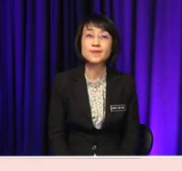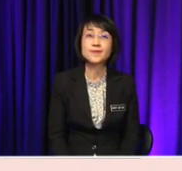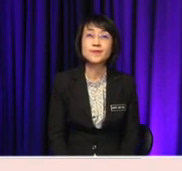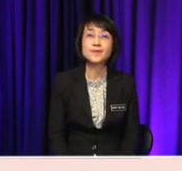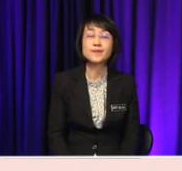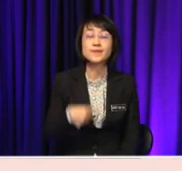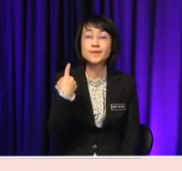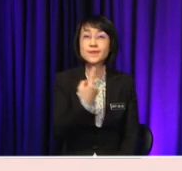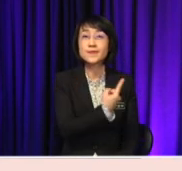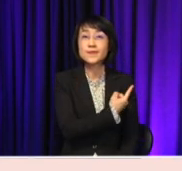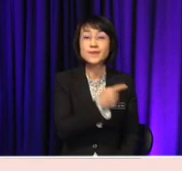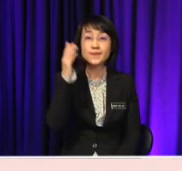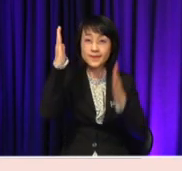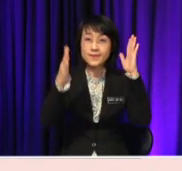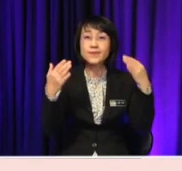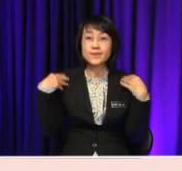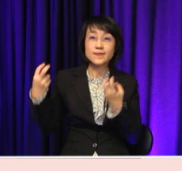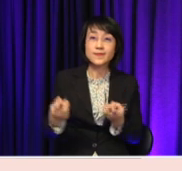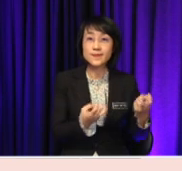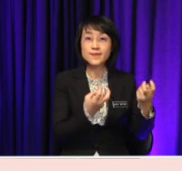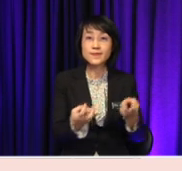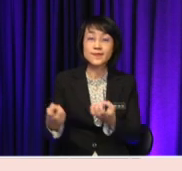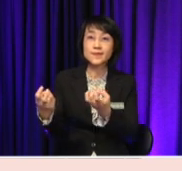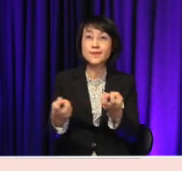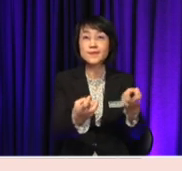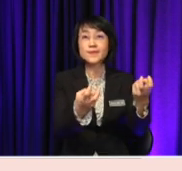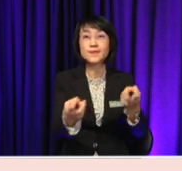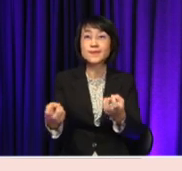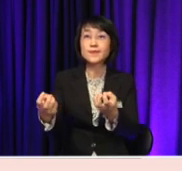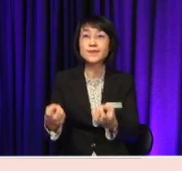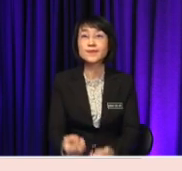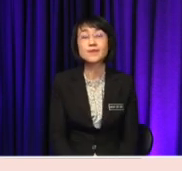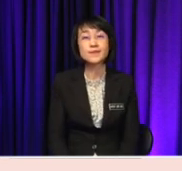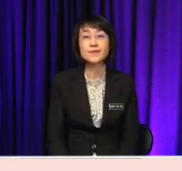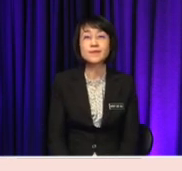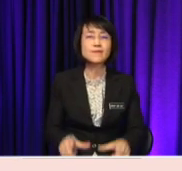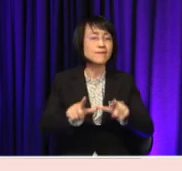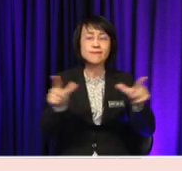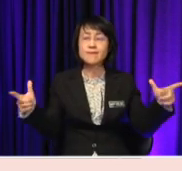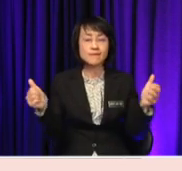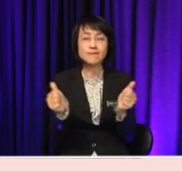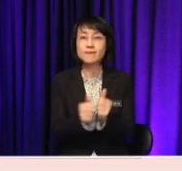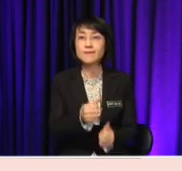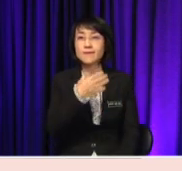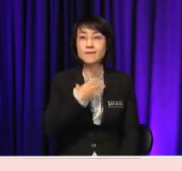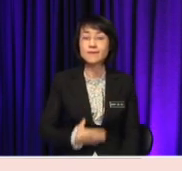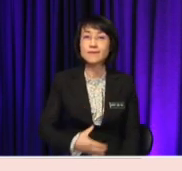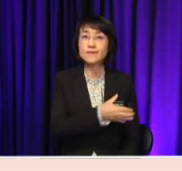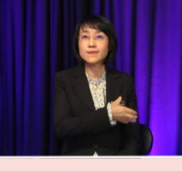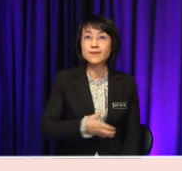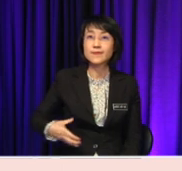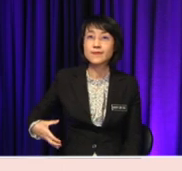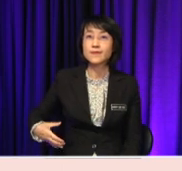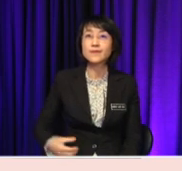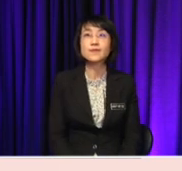yang nyata Iceland itu tak sama Panda